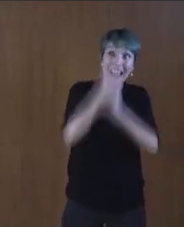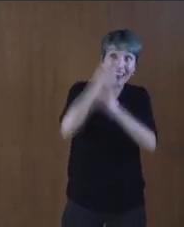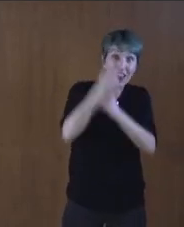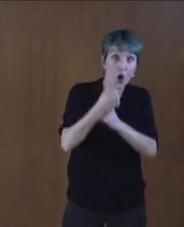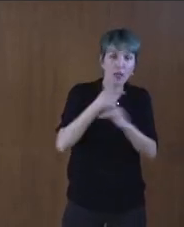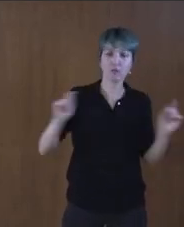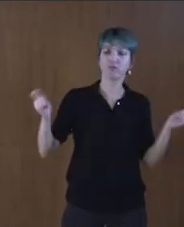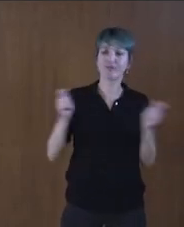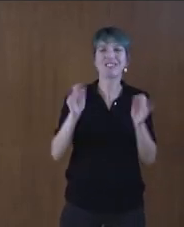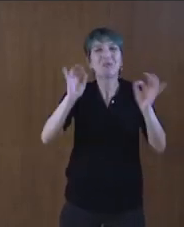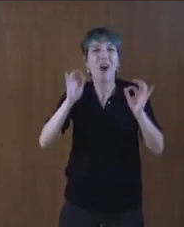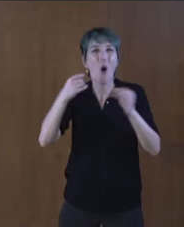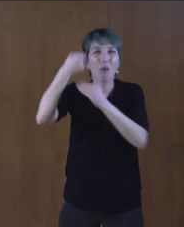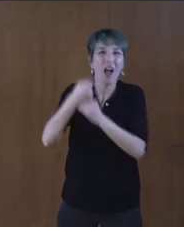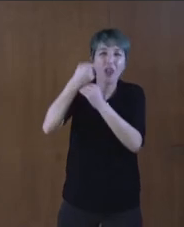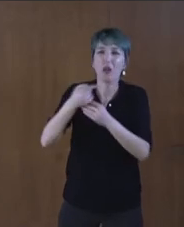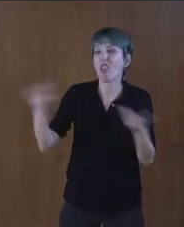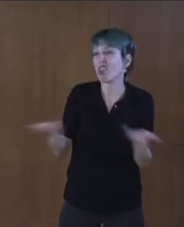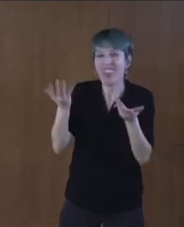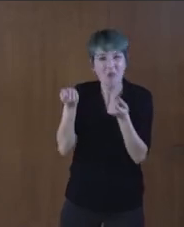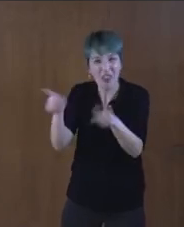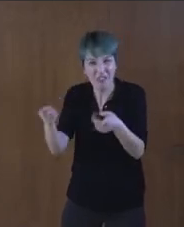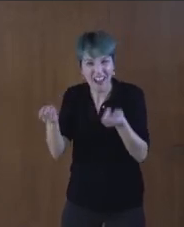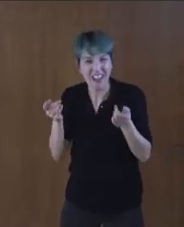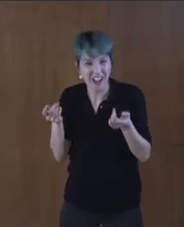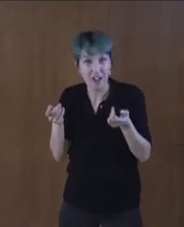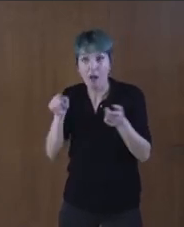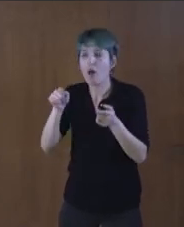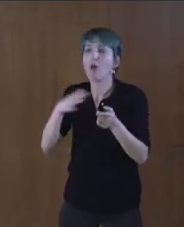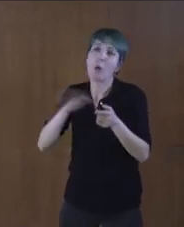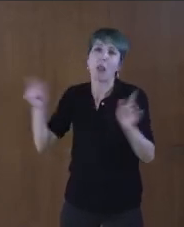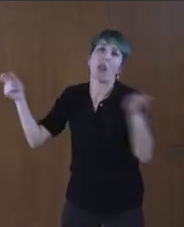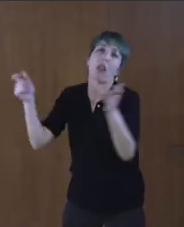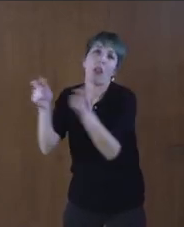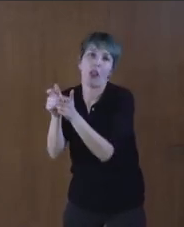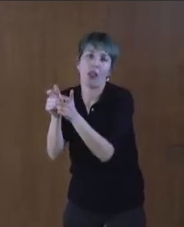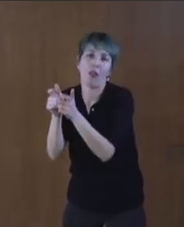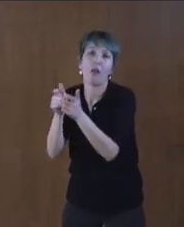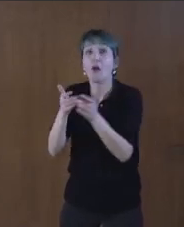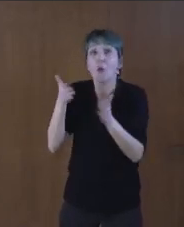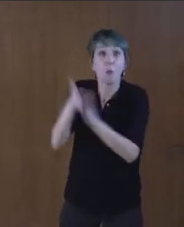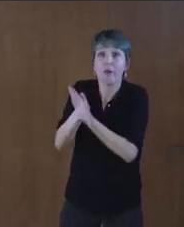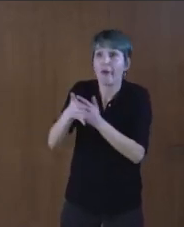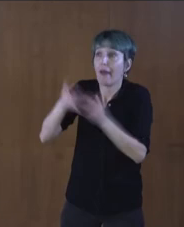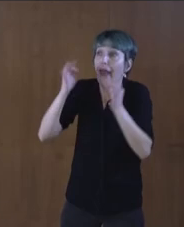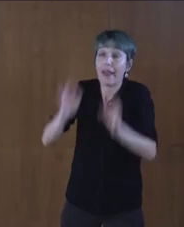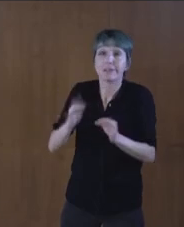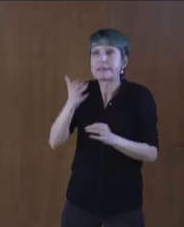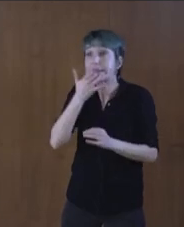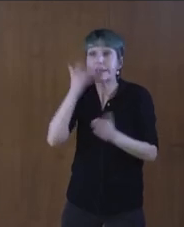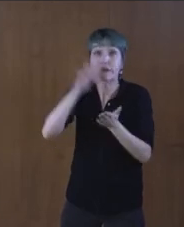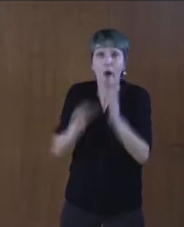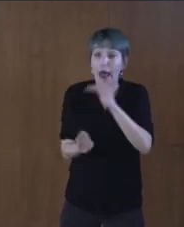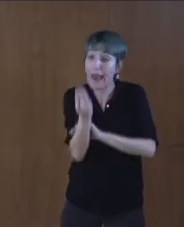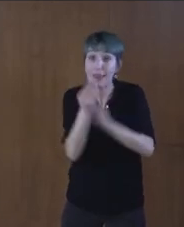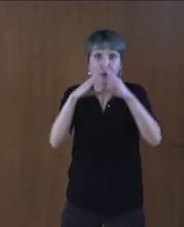d'obligacions superficials, sovint innecessàries del tot, que hem contret pel fet d'haver nascut com a universitat aquí